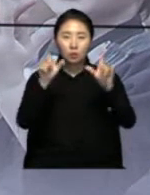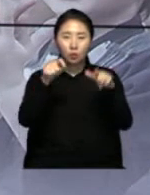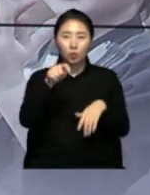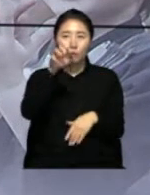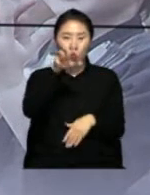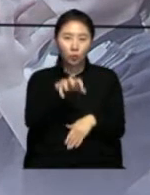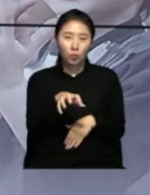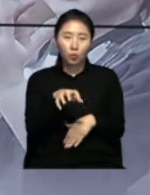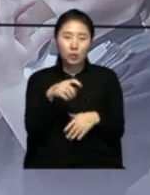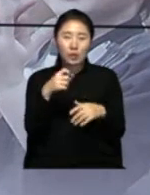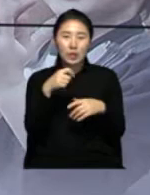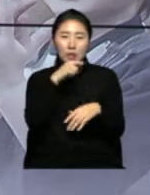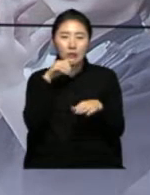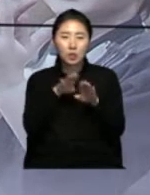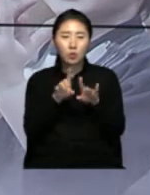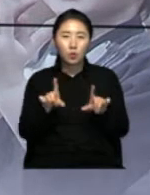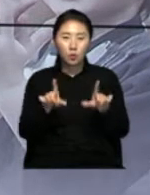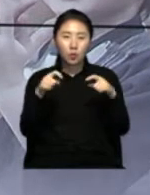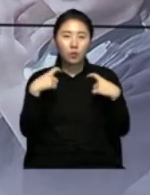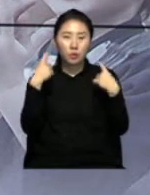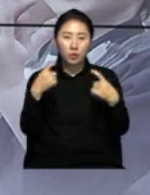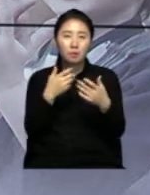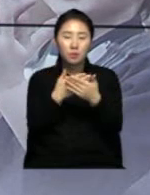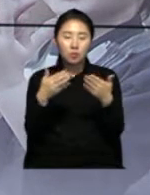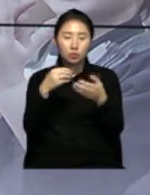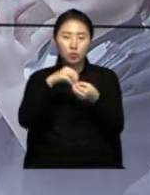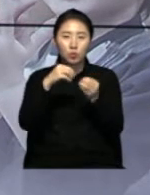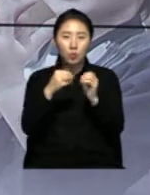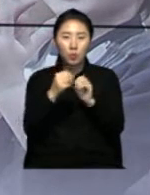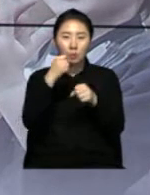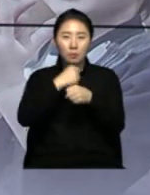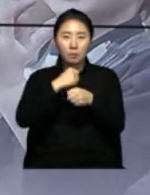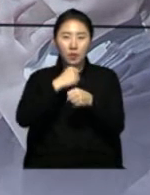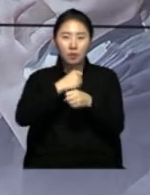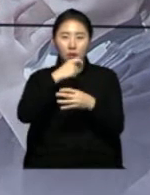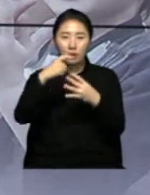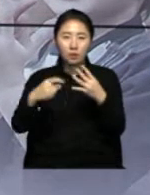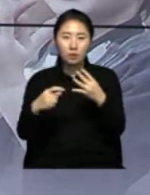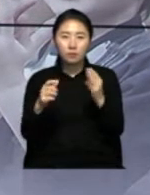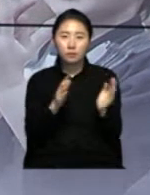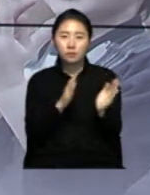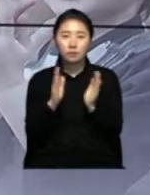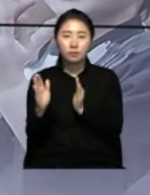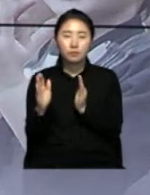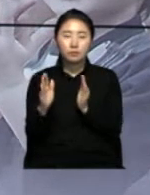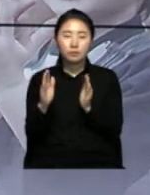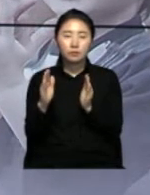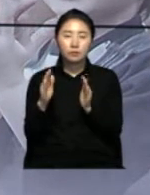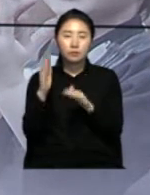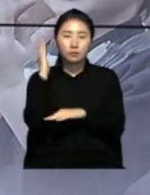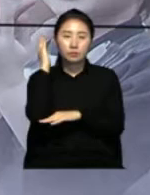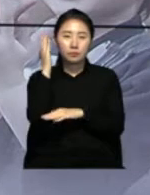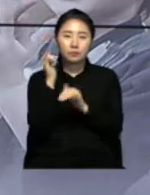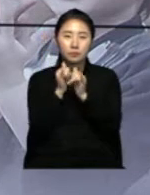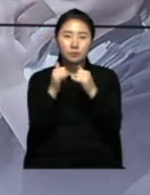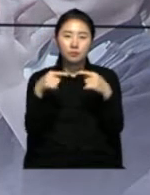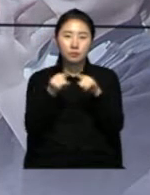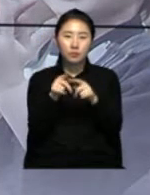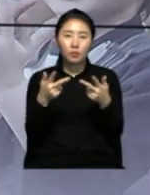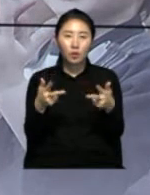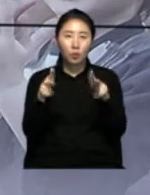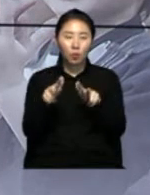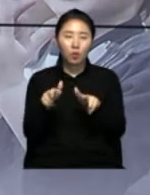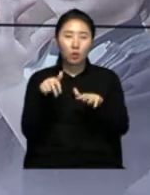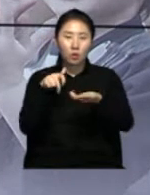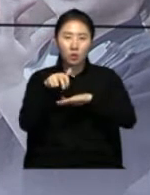길동생태공원에서는 일요 가족나들이와 미술 공예 만들기 프로그램이 마련됐습니다. 생태 해설가와 함께 공원을